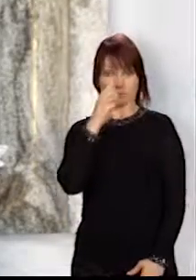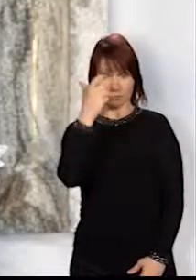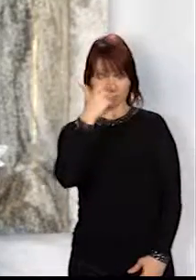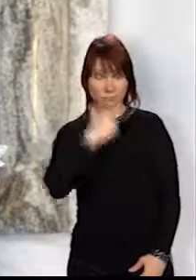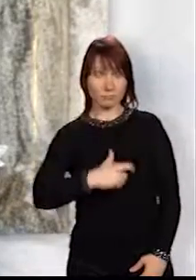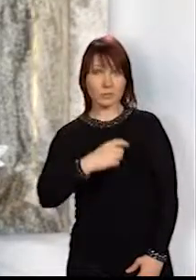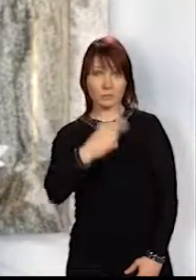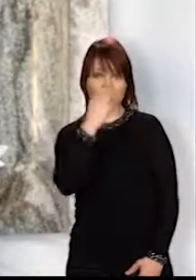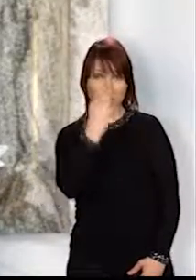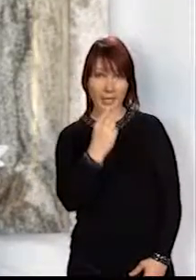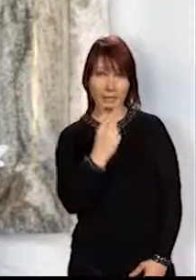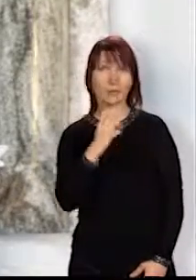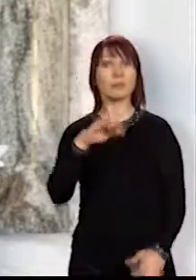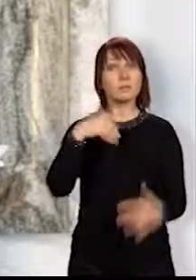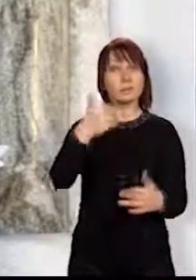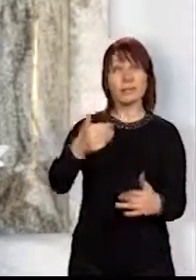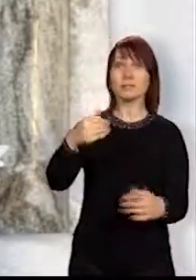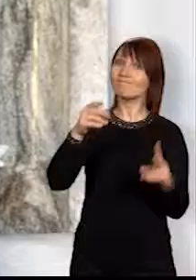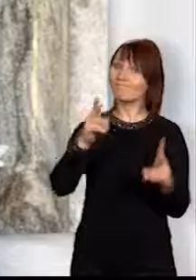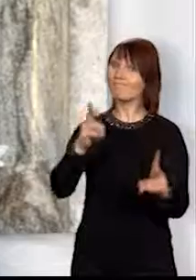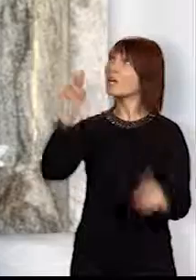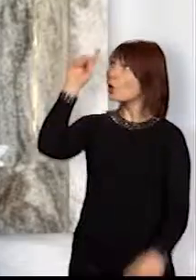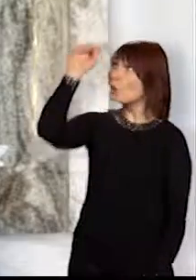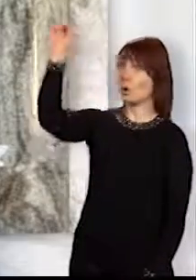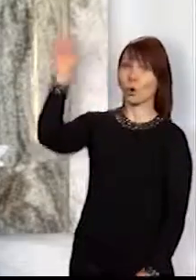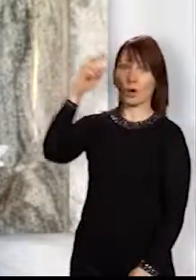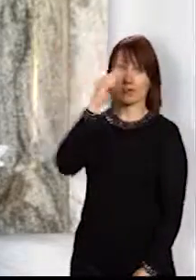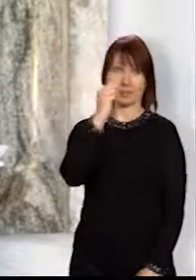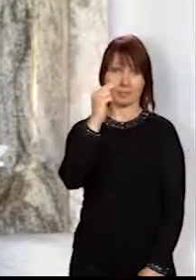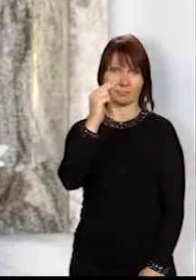Und wer mich sieht, der sieht den, der mich gesandt hat.